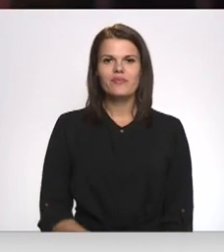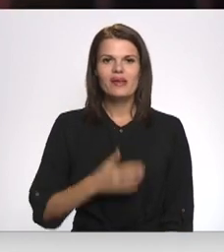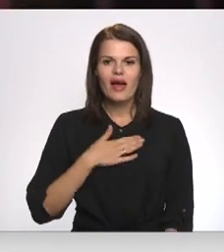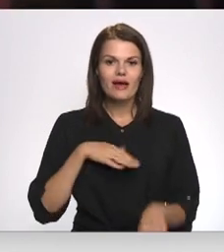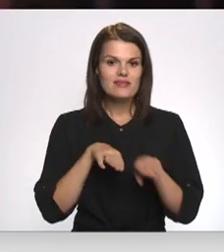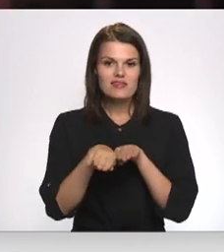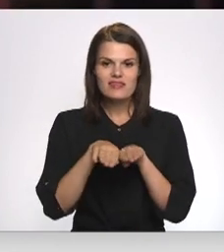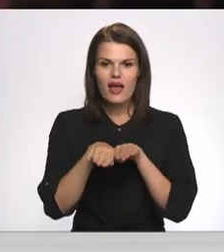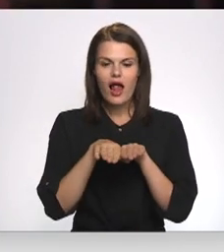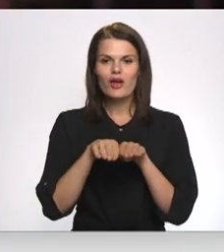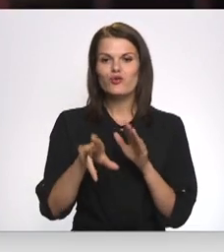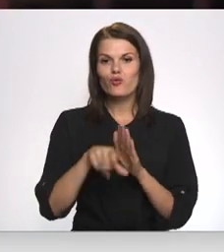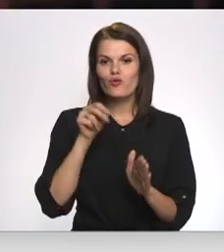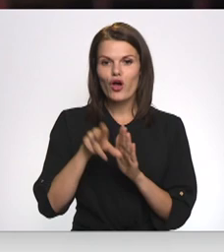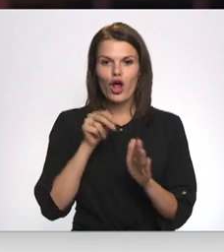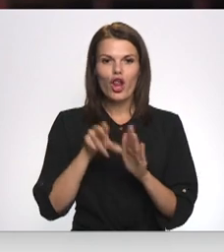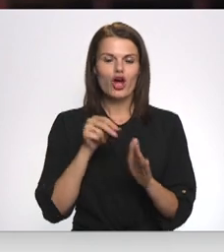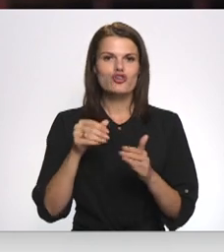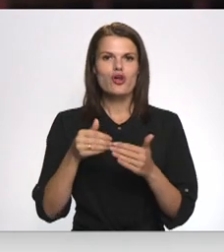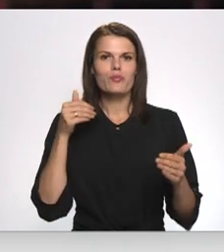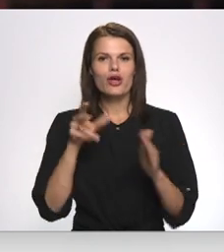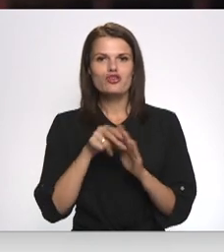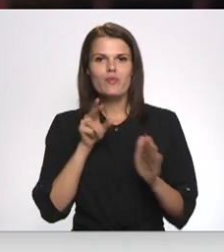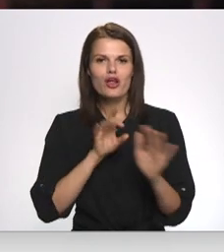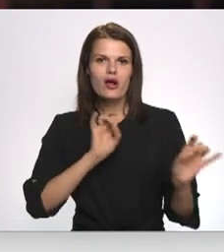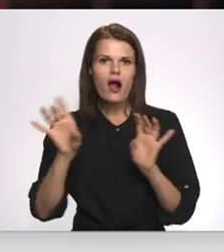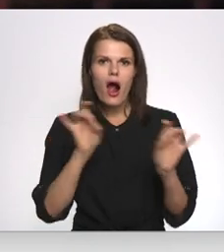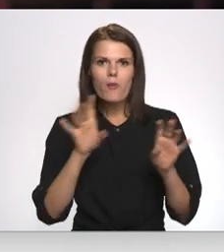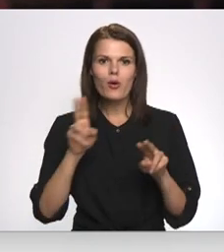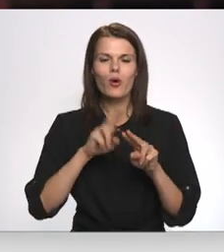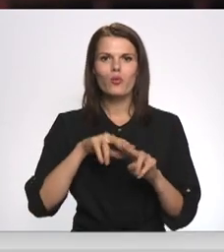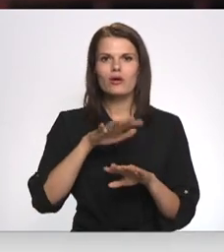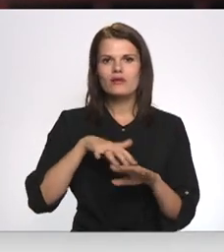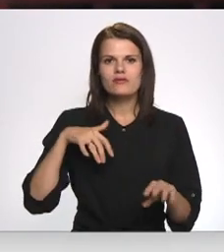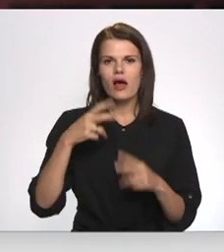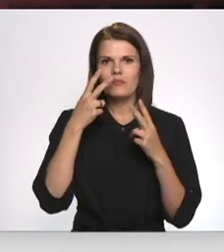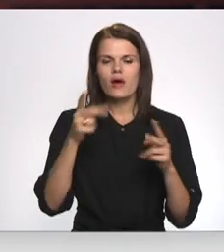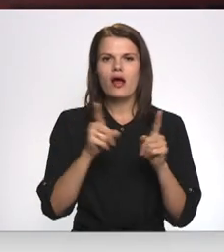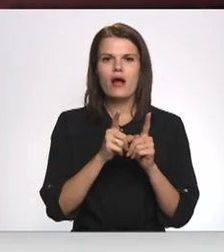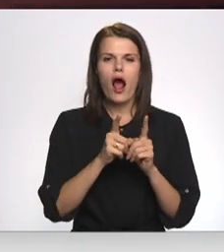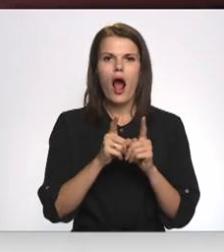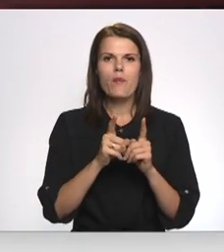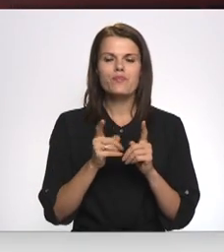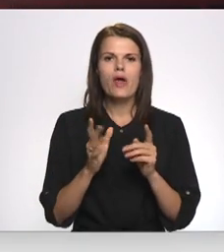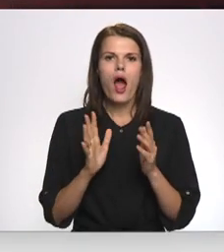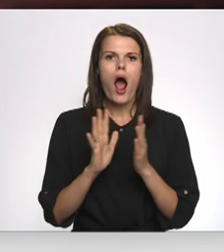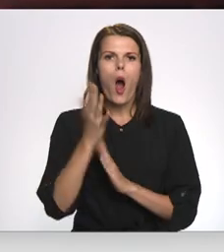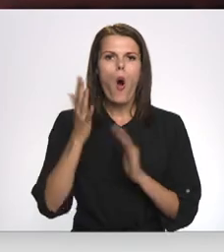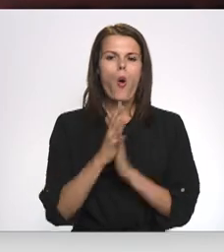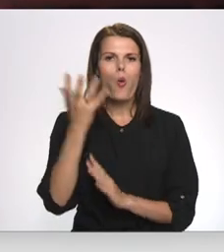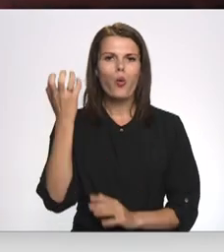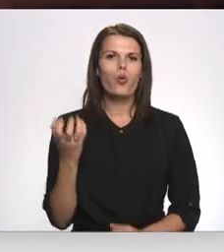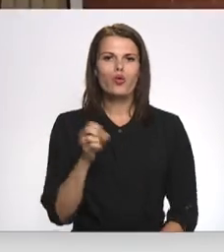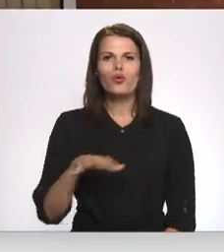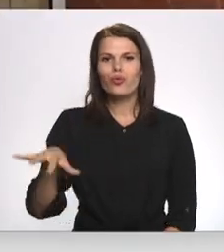salīdzinu vēlēšanu, to visu priekšvēlēšanu kampaņu un to saimu ar tādu augļu dārzu. Ja augļu dārzā